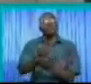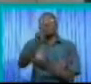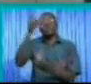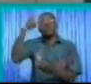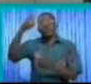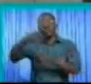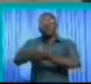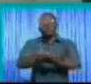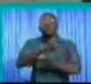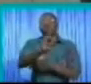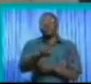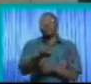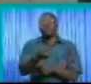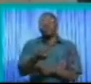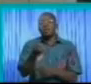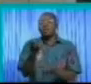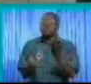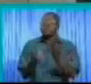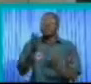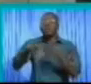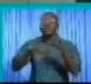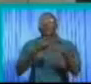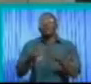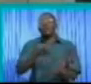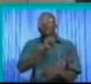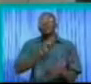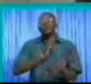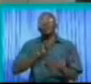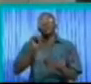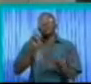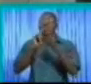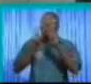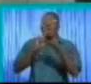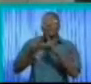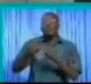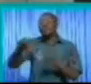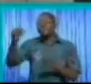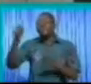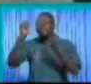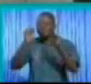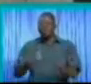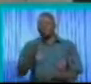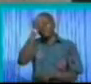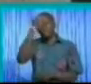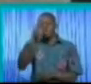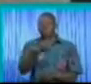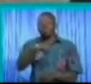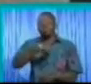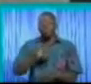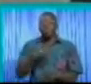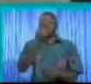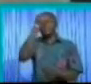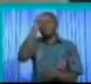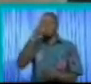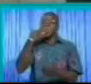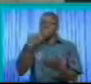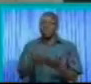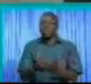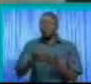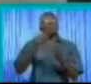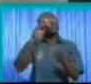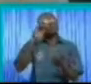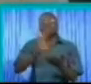journée. Peut-être que quand je parle, les autres ne peuvent pas comprendre, mais moi je comprends ça très bien, que quand tu prépares ton taux, tu ne peux